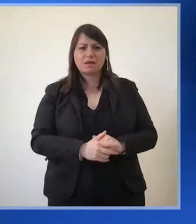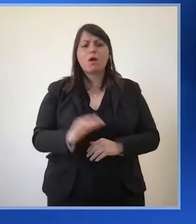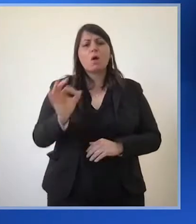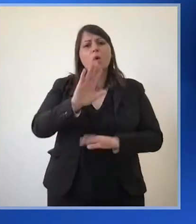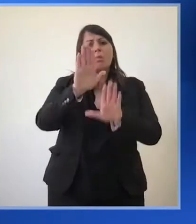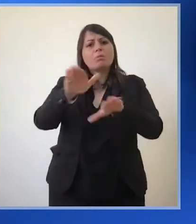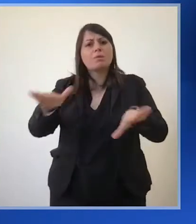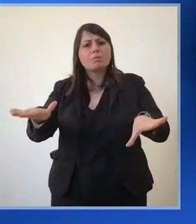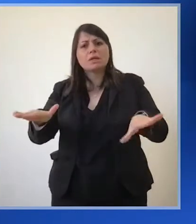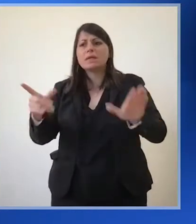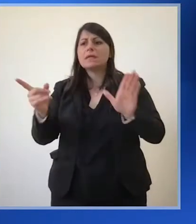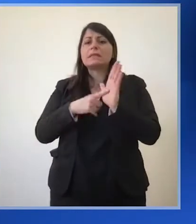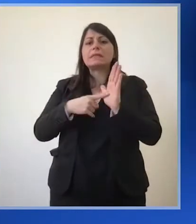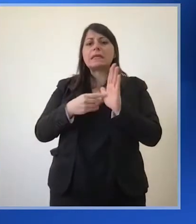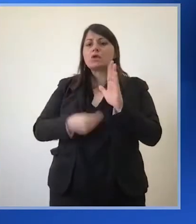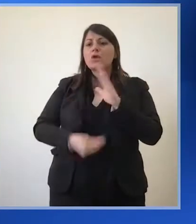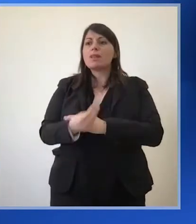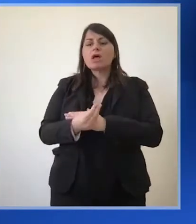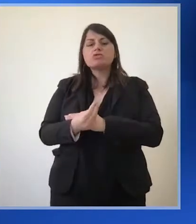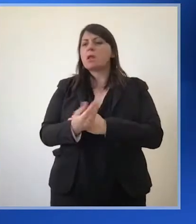il diritto di nascere.